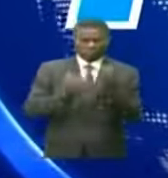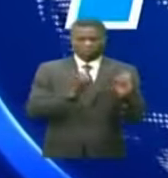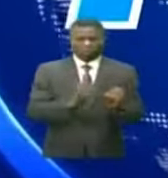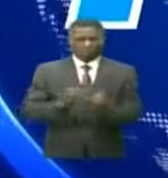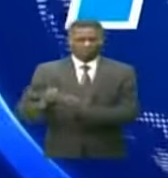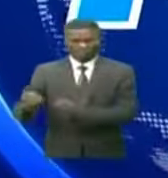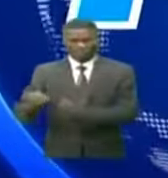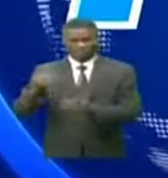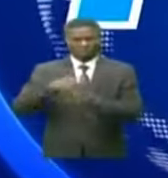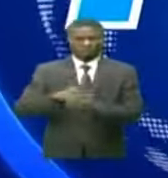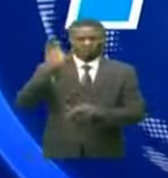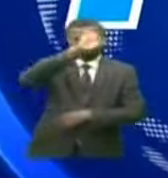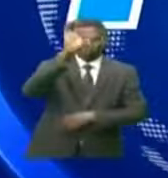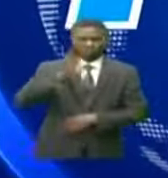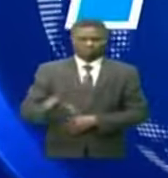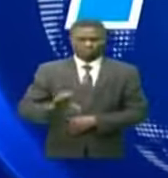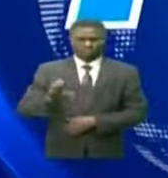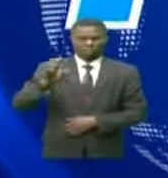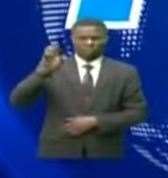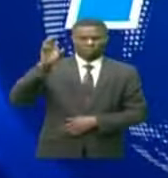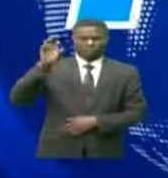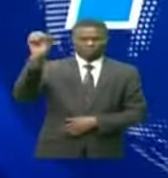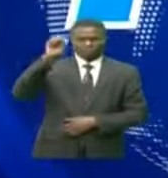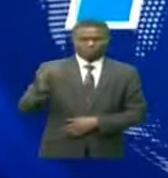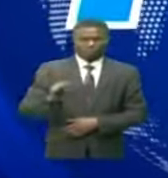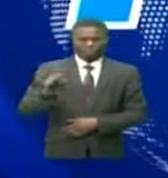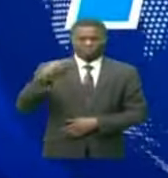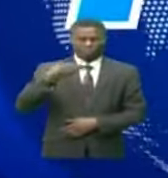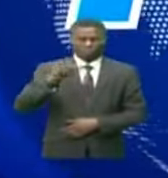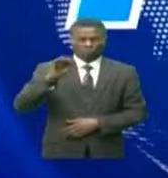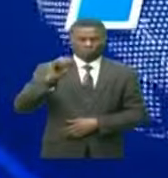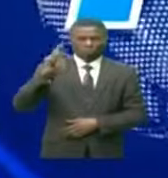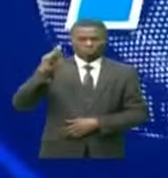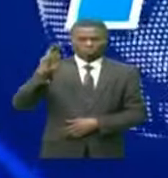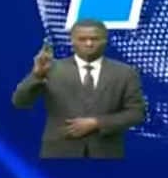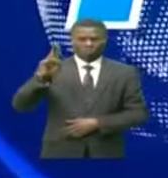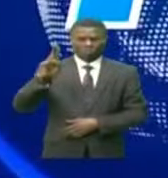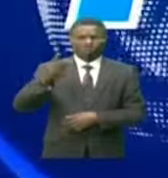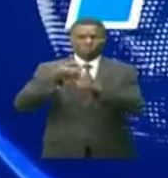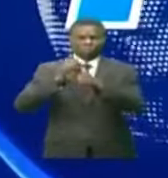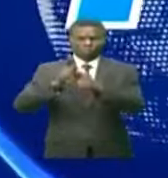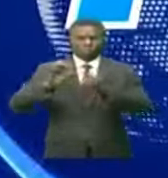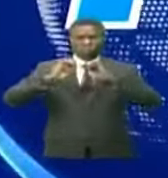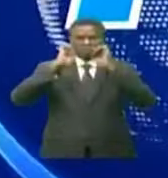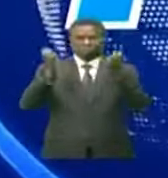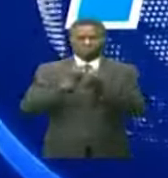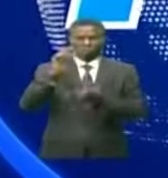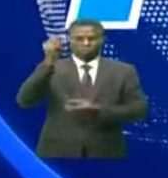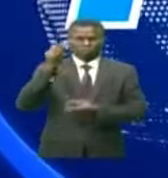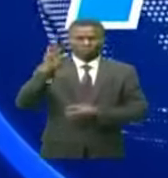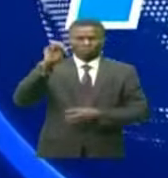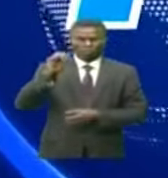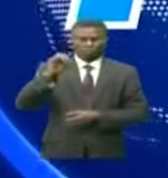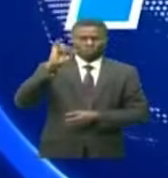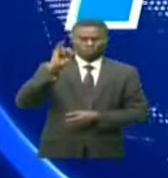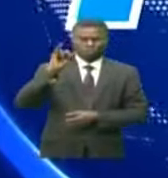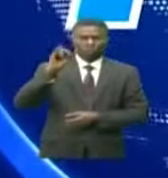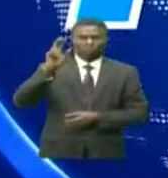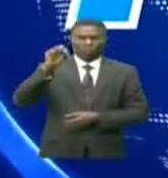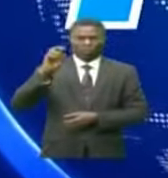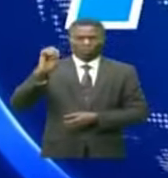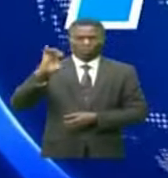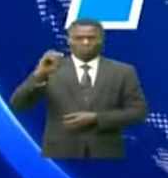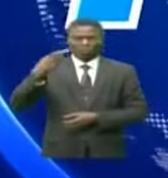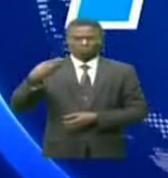organisés dans la commune de Chitouri, œuvre de la société minière Chitouru Mining Corporation.